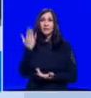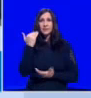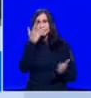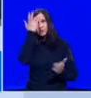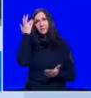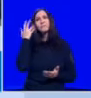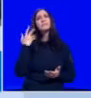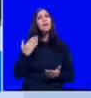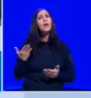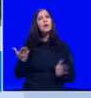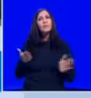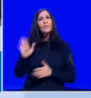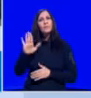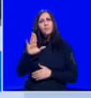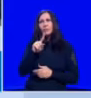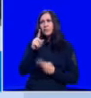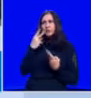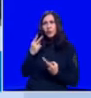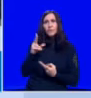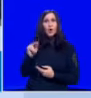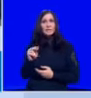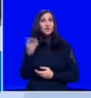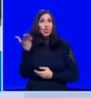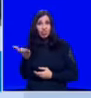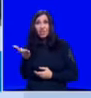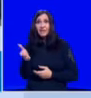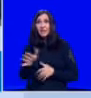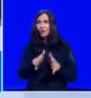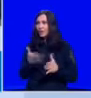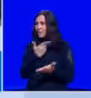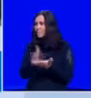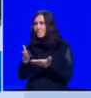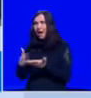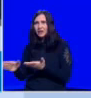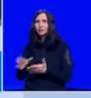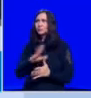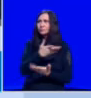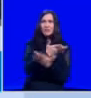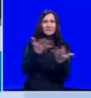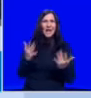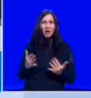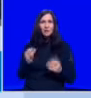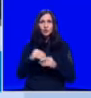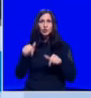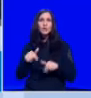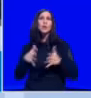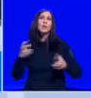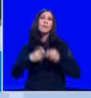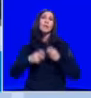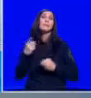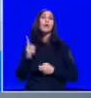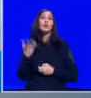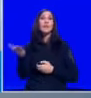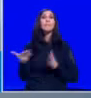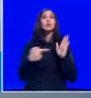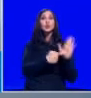става? Те казват, че техни хора са махани от всякъде. Включително и днес големият проблем, който те посочиха и заради